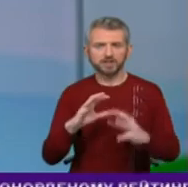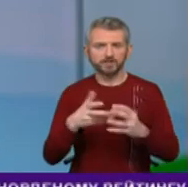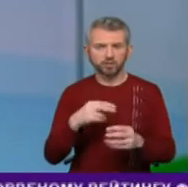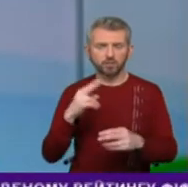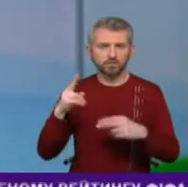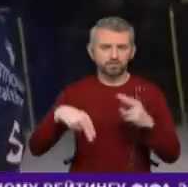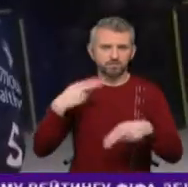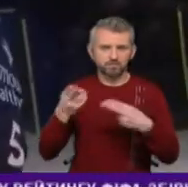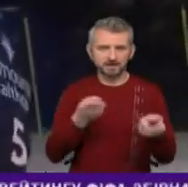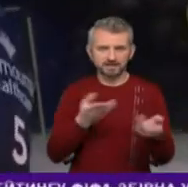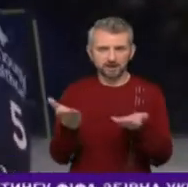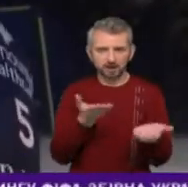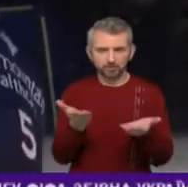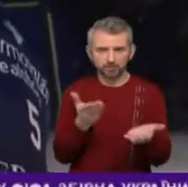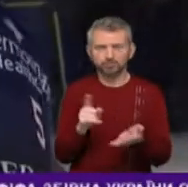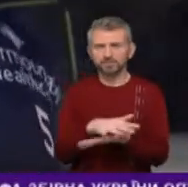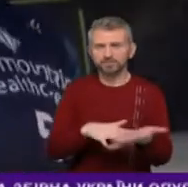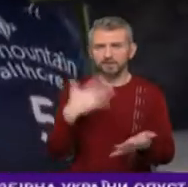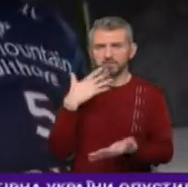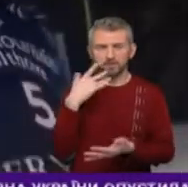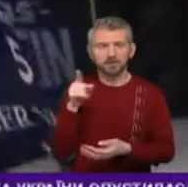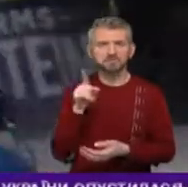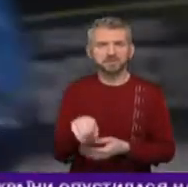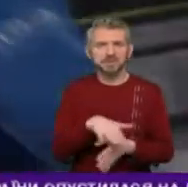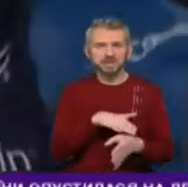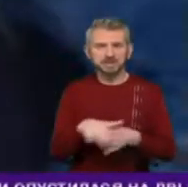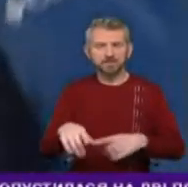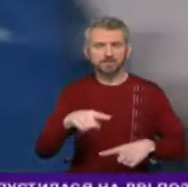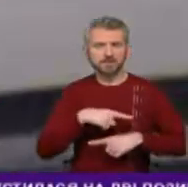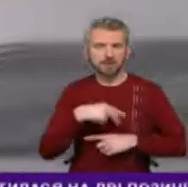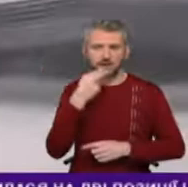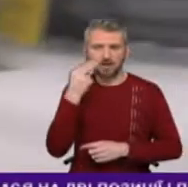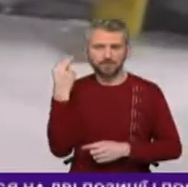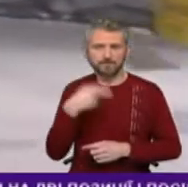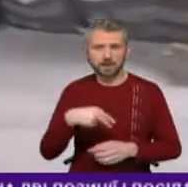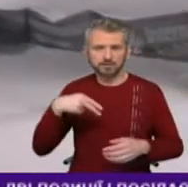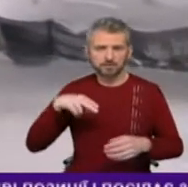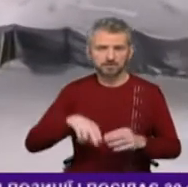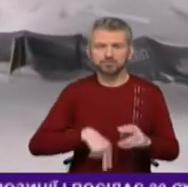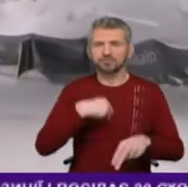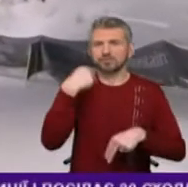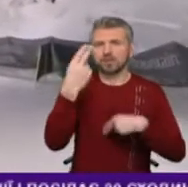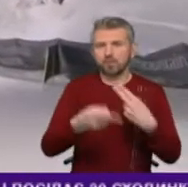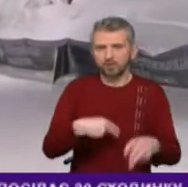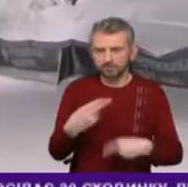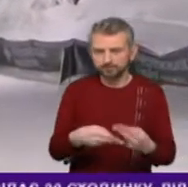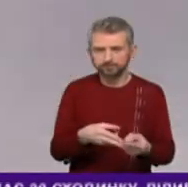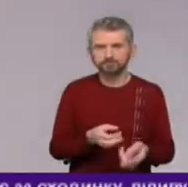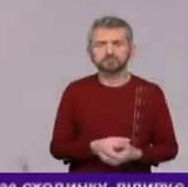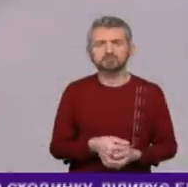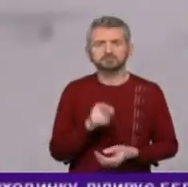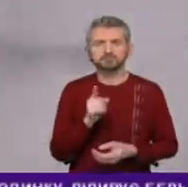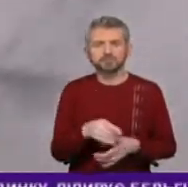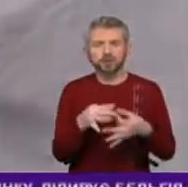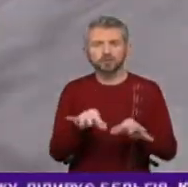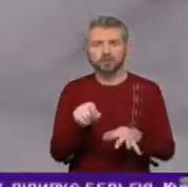що триває в американському штаті Юта. Українець здійснив у фіналі ефектний стрибок, насичений складними елементами. Це